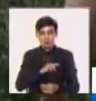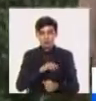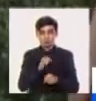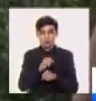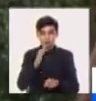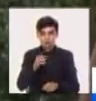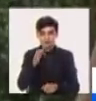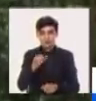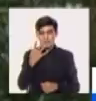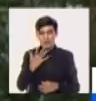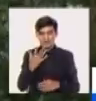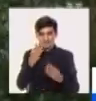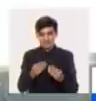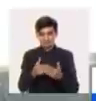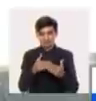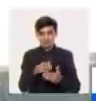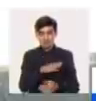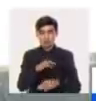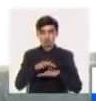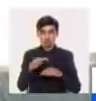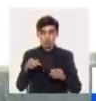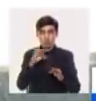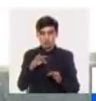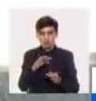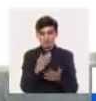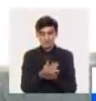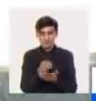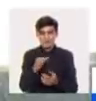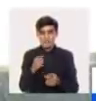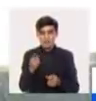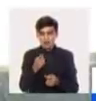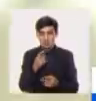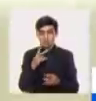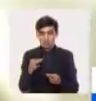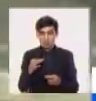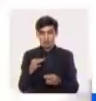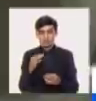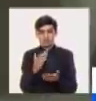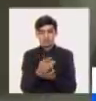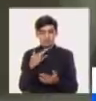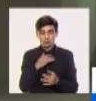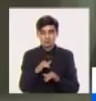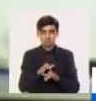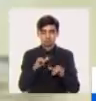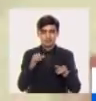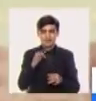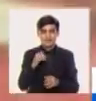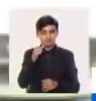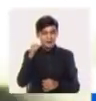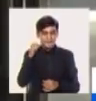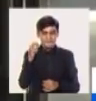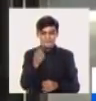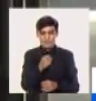болды. Ал 5 күн бұрын елімізде енгізілген қатаң оқшаулау шаралары аймақта аз болса да нәтижесін беріп жатыр. Өткен аптада вирустың